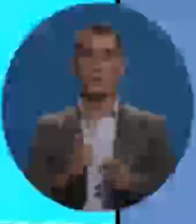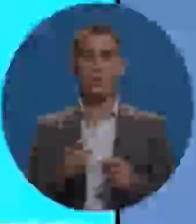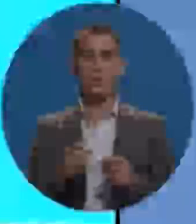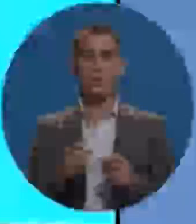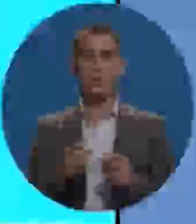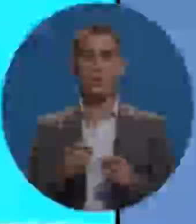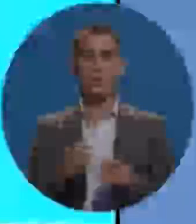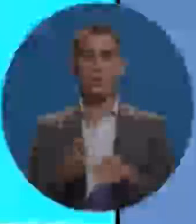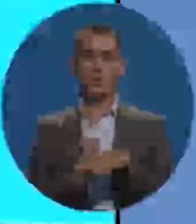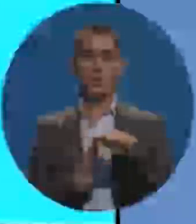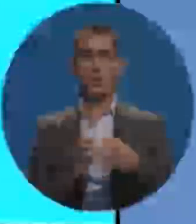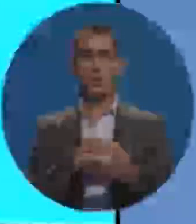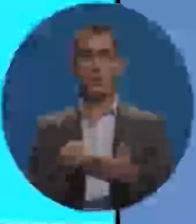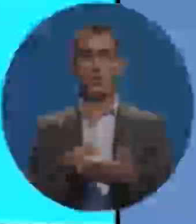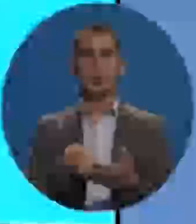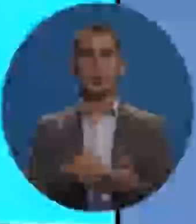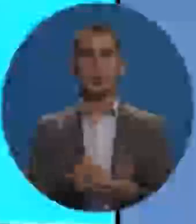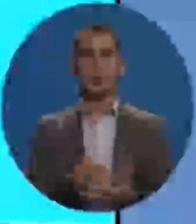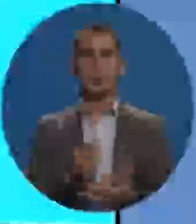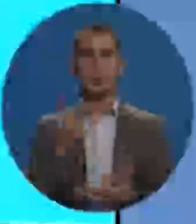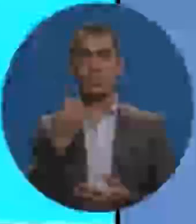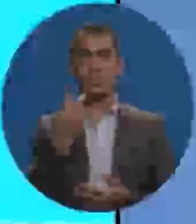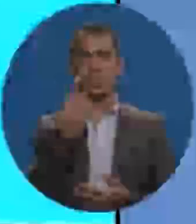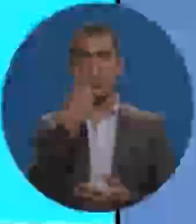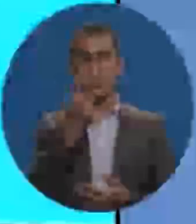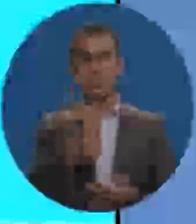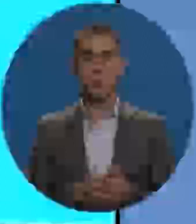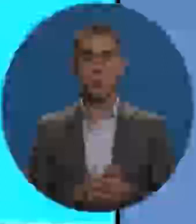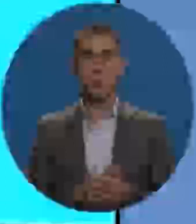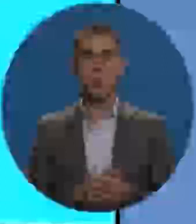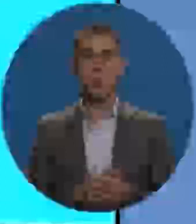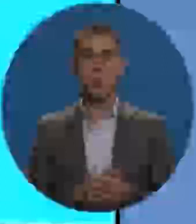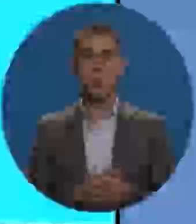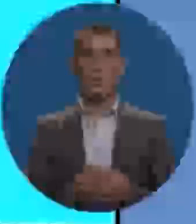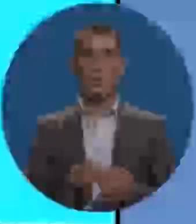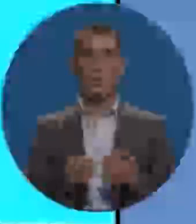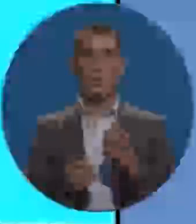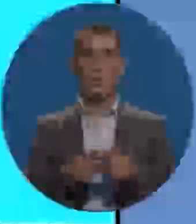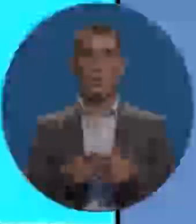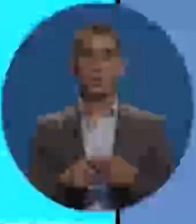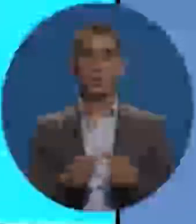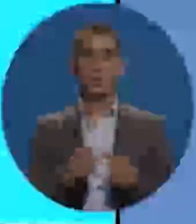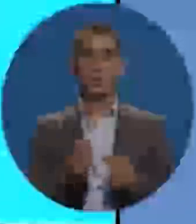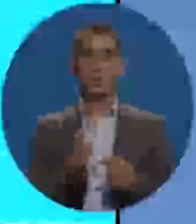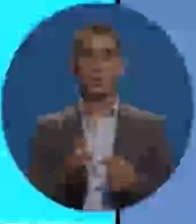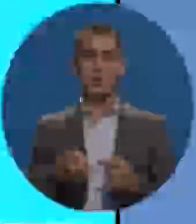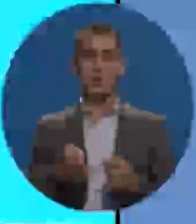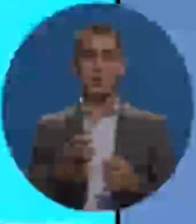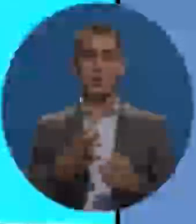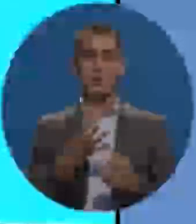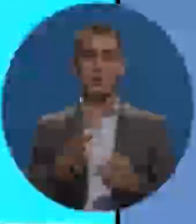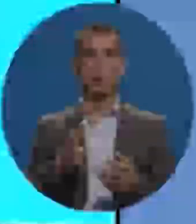үстіне жазың. Демек, мына жерде біреуін көрсетіп қойыппан. Қоссақ, 243-ке